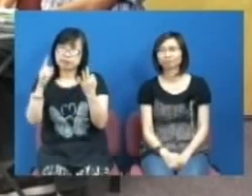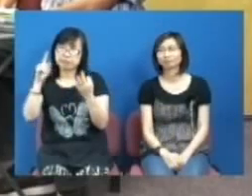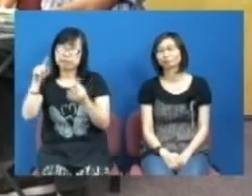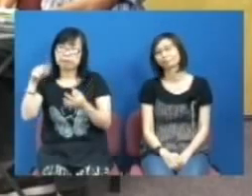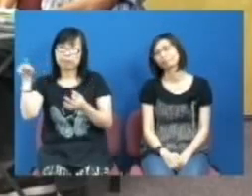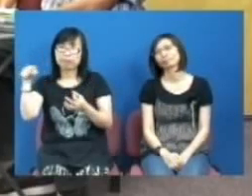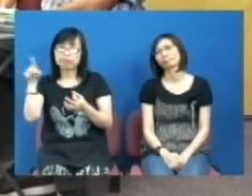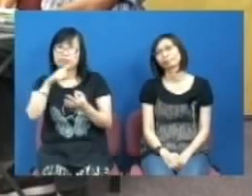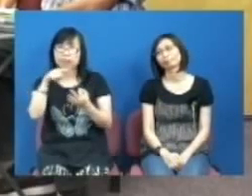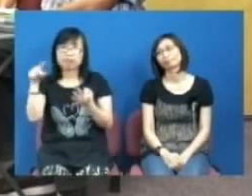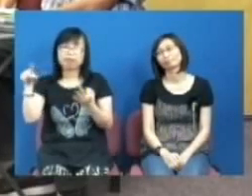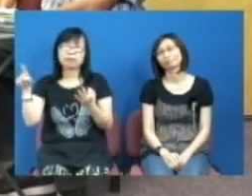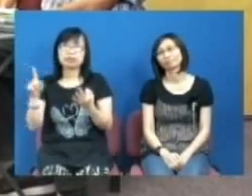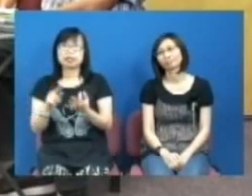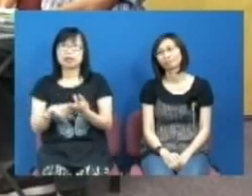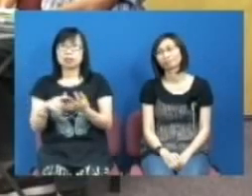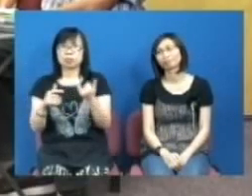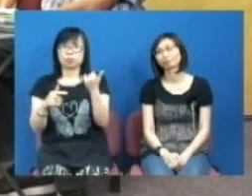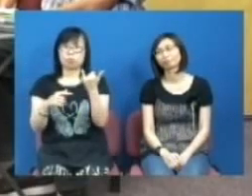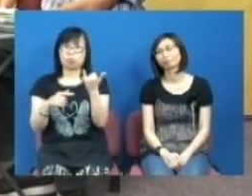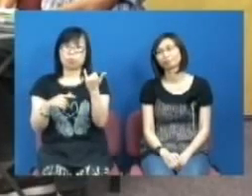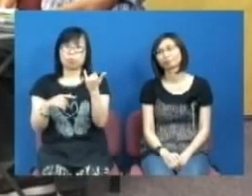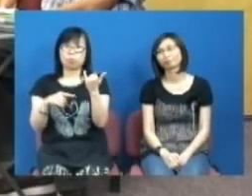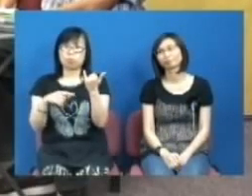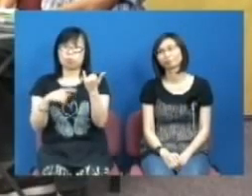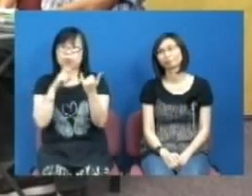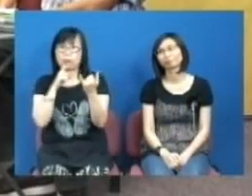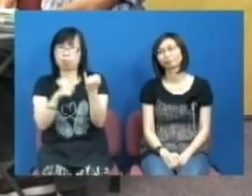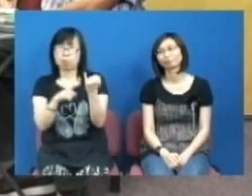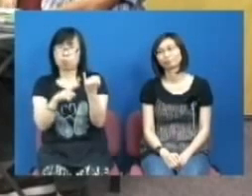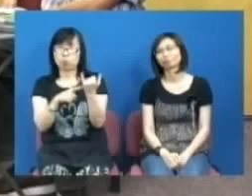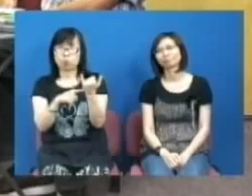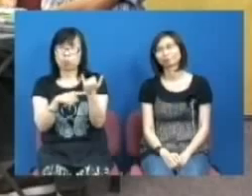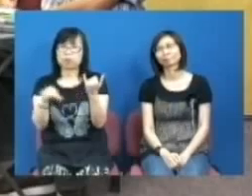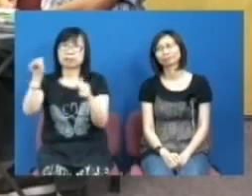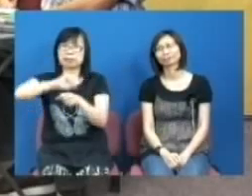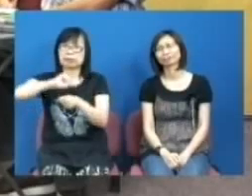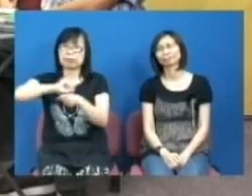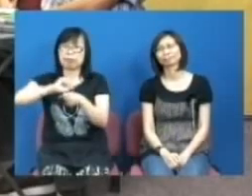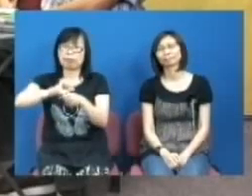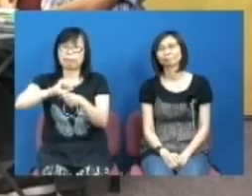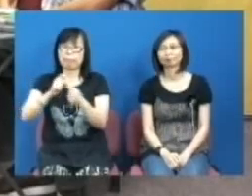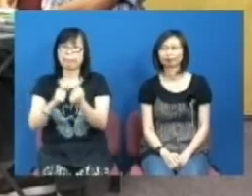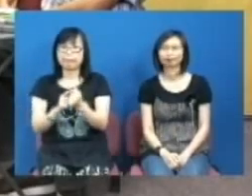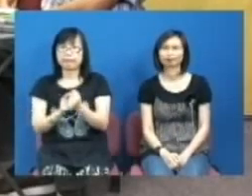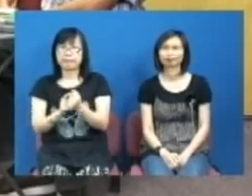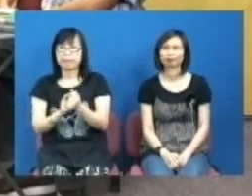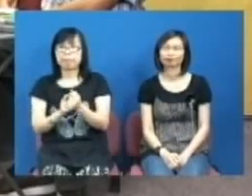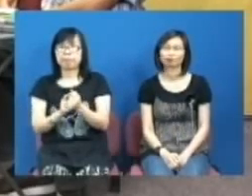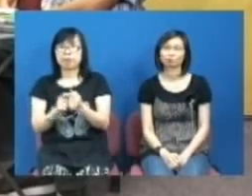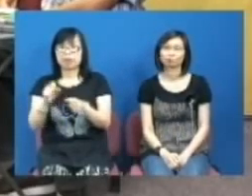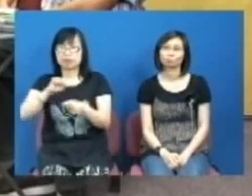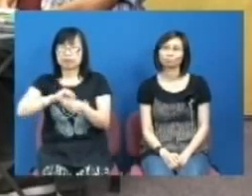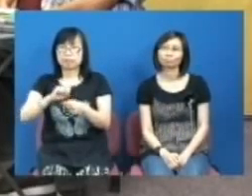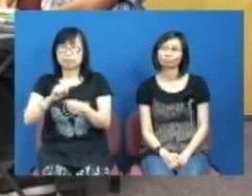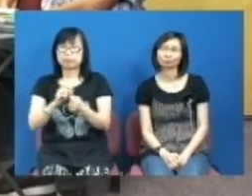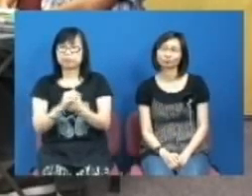即係你每人一分啊嘛。咁所以你個六有一有六嘅時候咧，你加埋即係一有六嘅話咧，你嗰